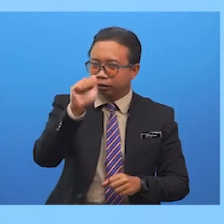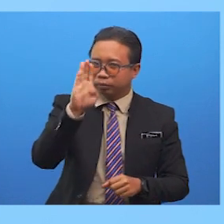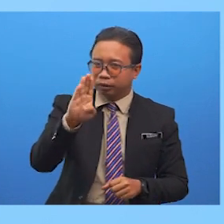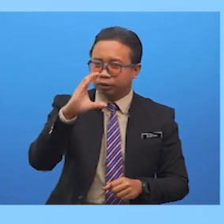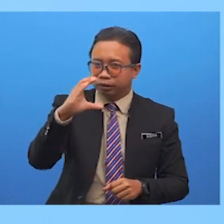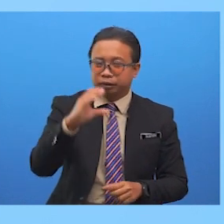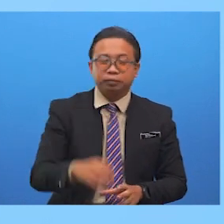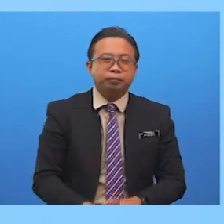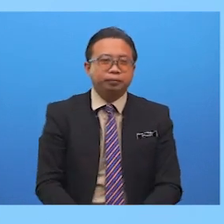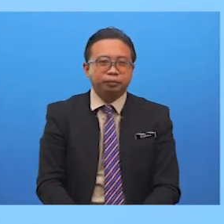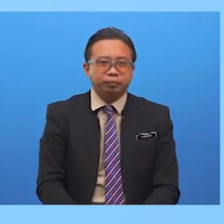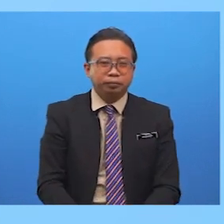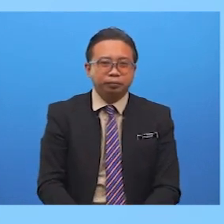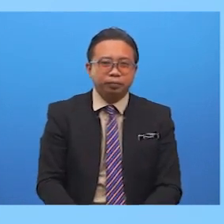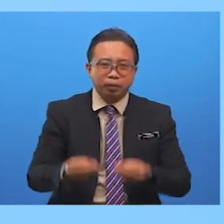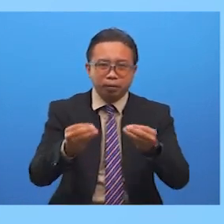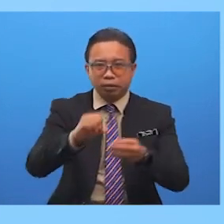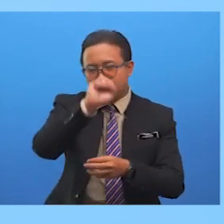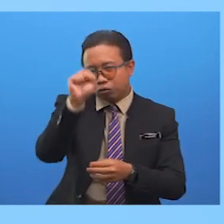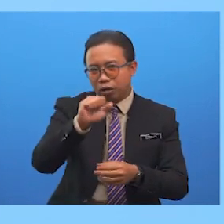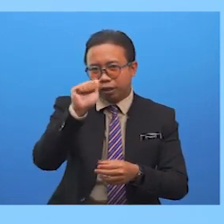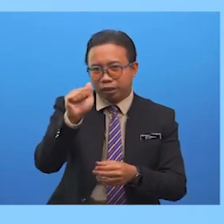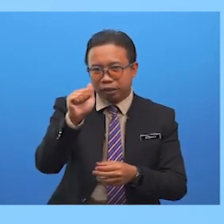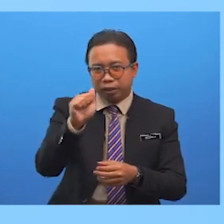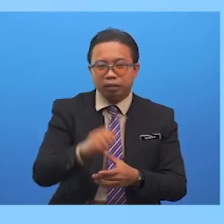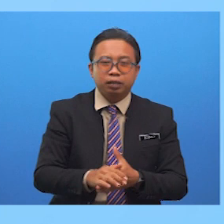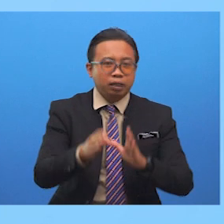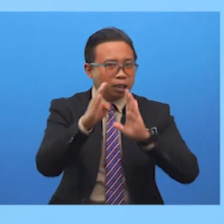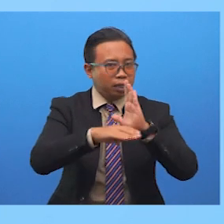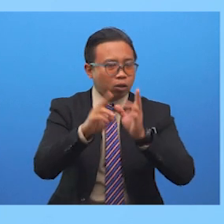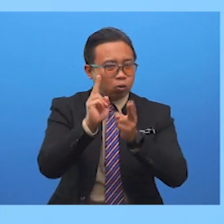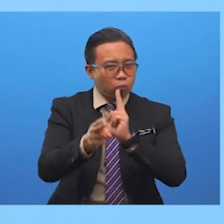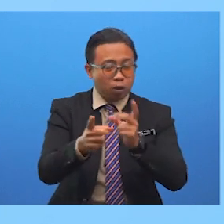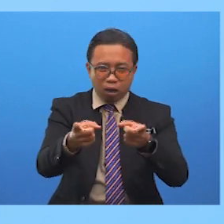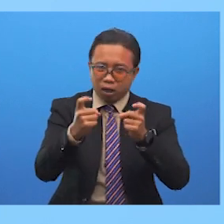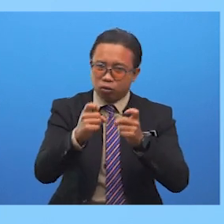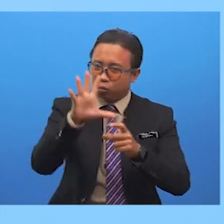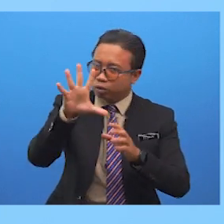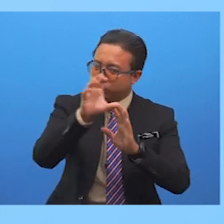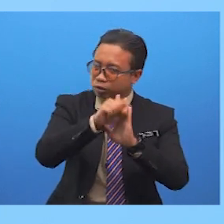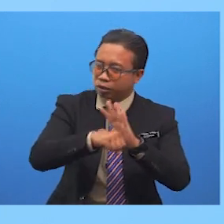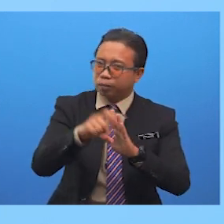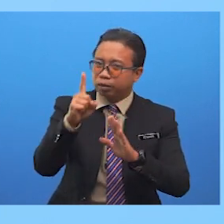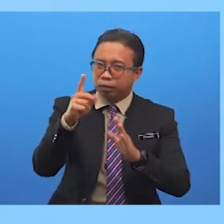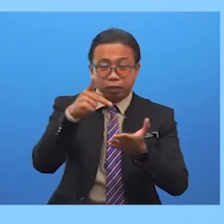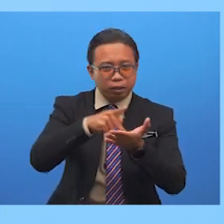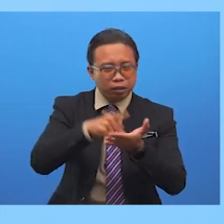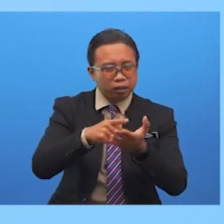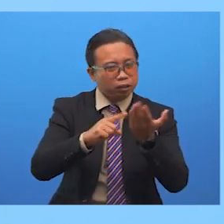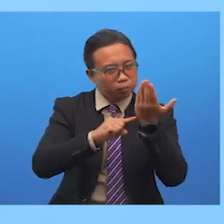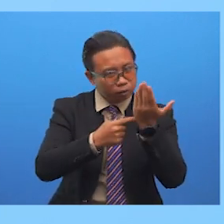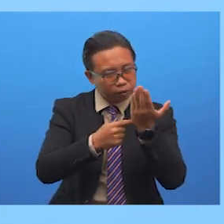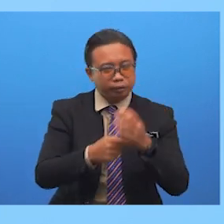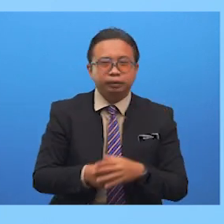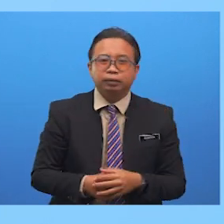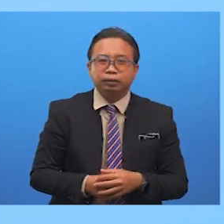b&c bagi soal ane kadar perubahan laju bagi lima saat pertama dihitung terlebih